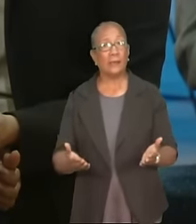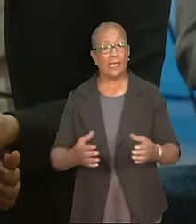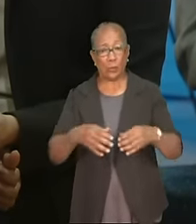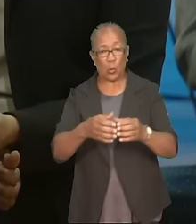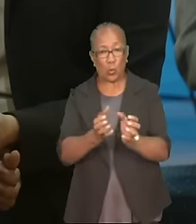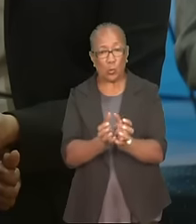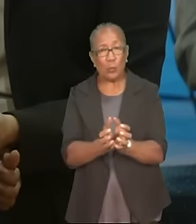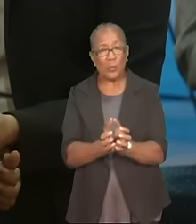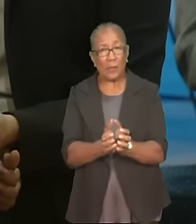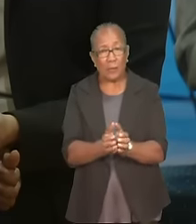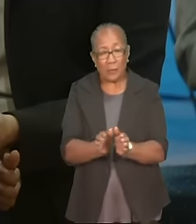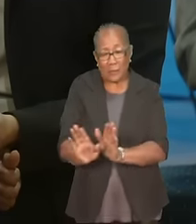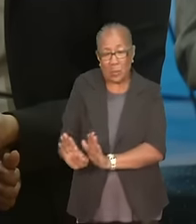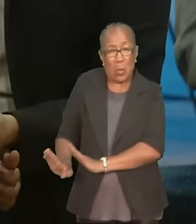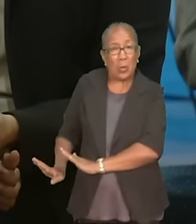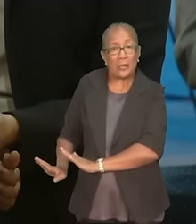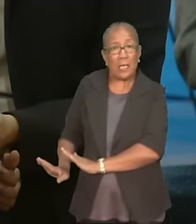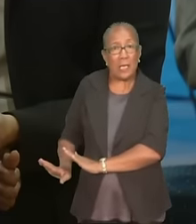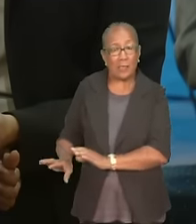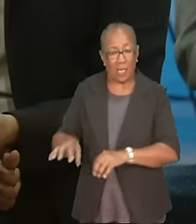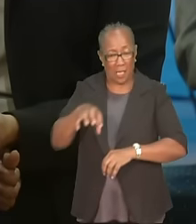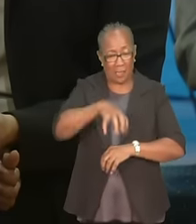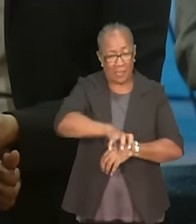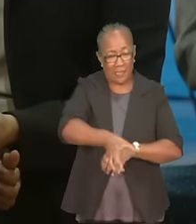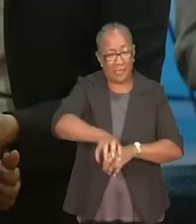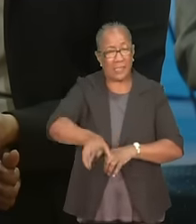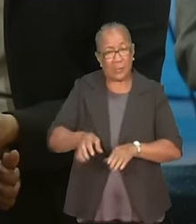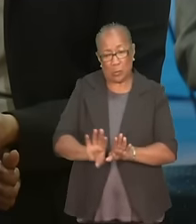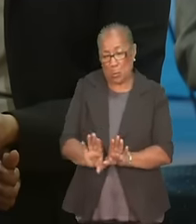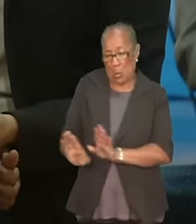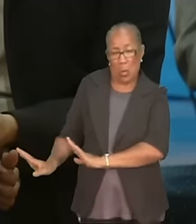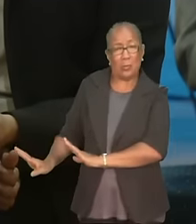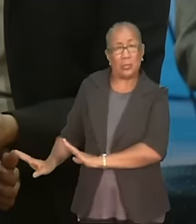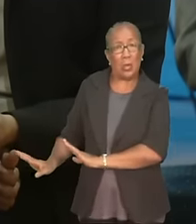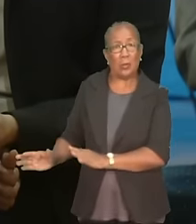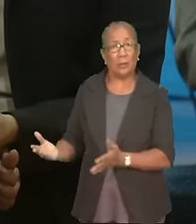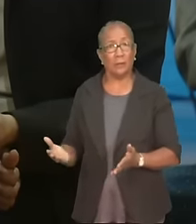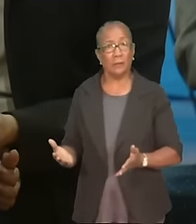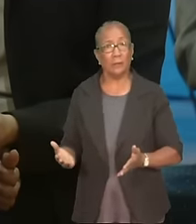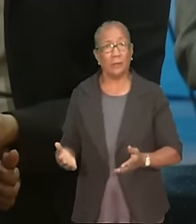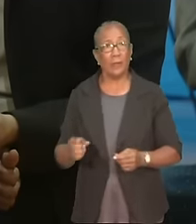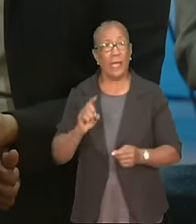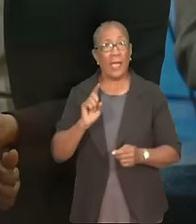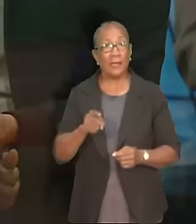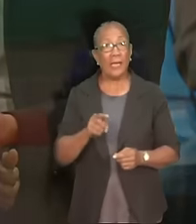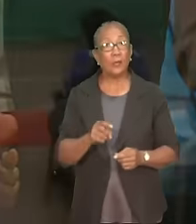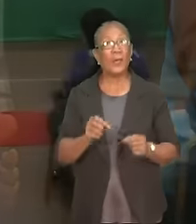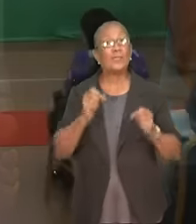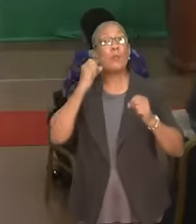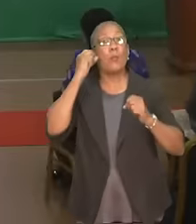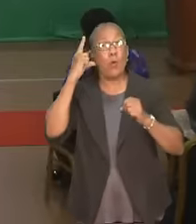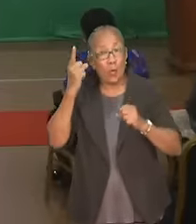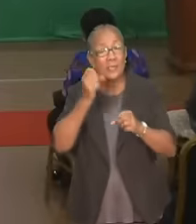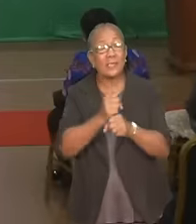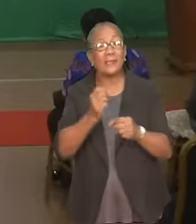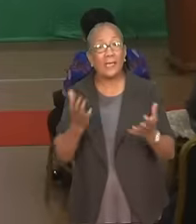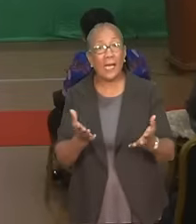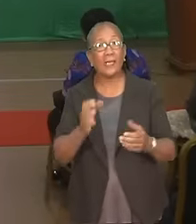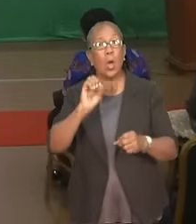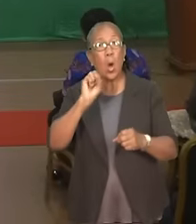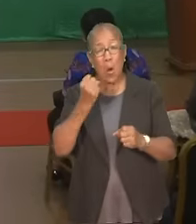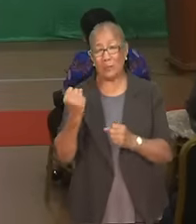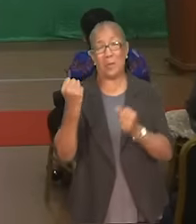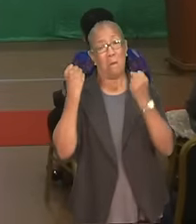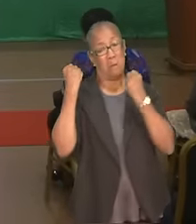uitsluiten. Dat districten ging uitsluiten. En dat was bewust gecreëerd. Om de